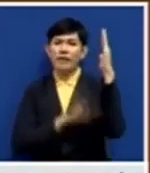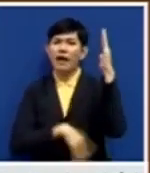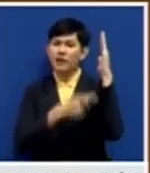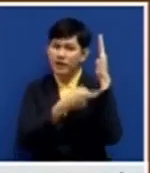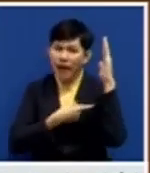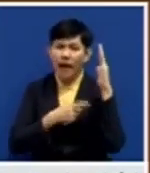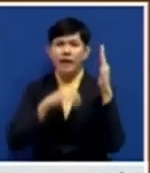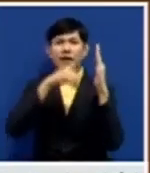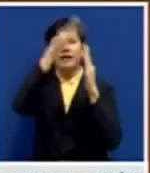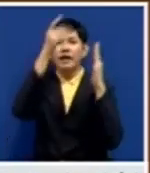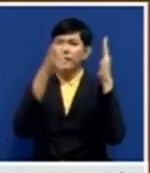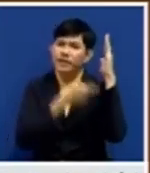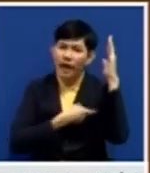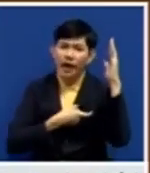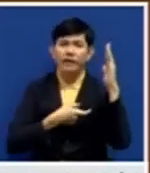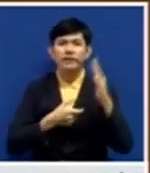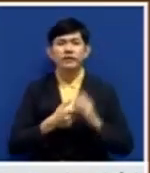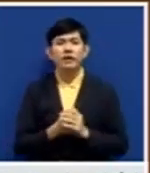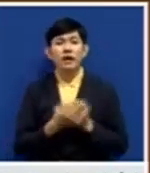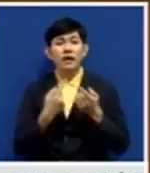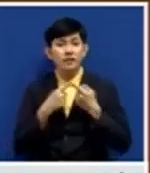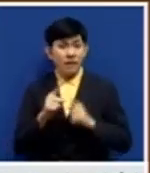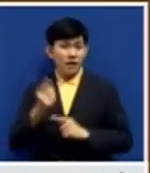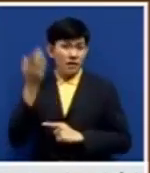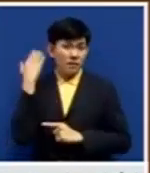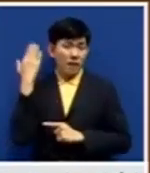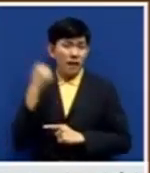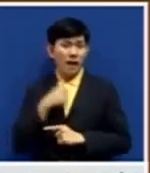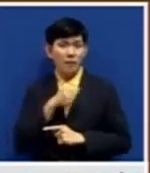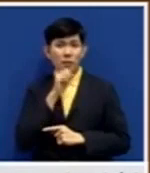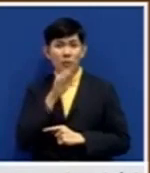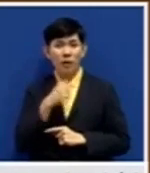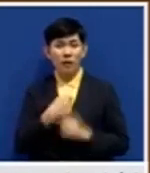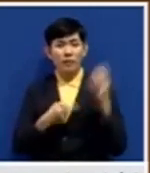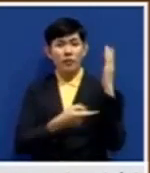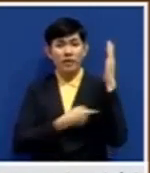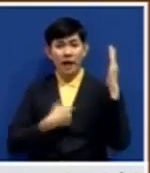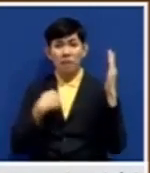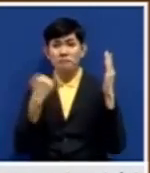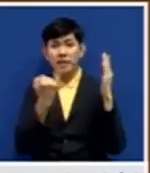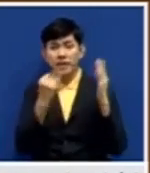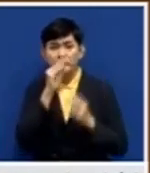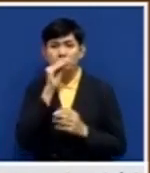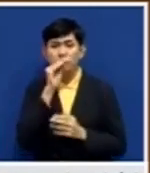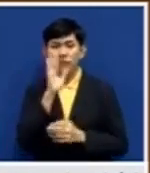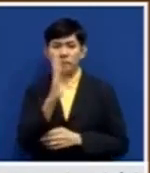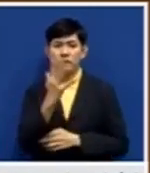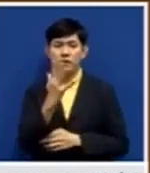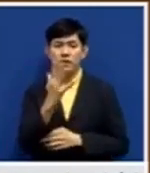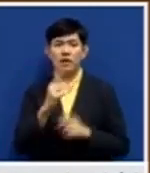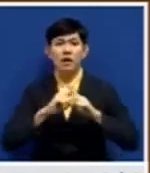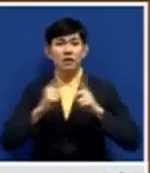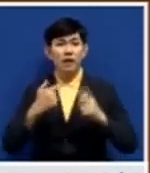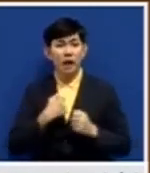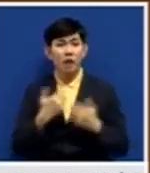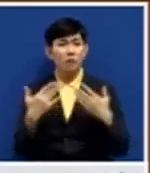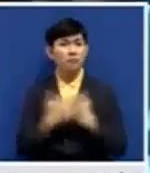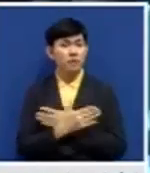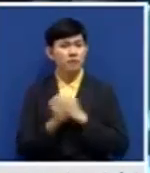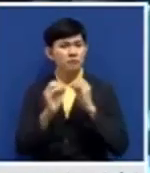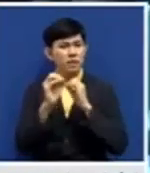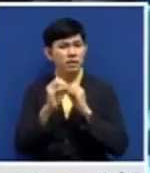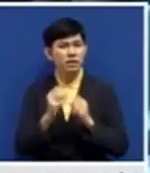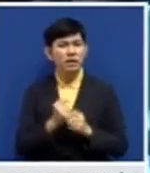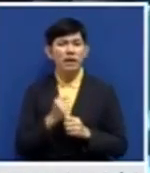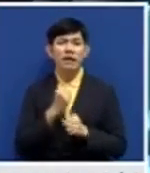เหนือก็ปลูกแต่ในช่วงที่ผ่านมาผมไม่ได้บอกว่าปลูกยางไม่ดีแต่เราไม่มีการเปลี่ยนแปลงการ